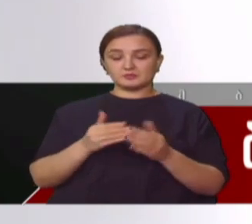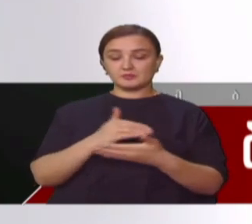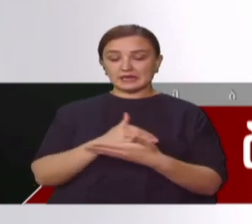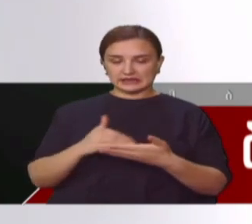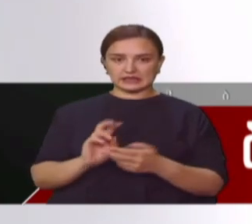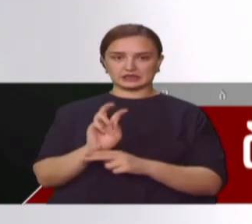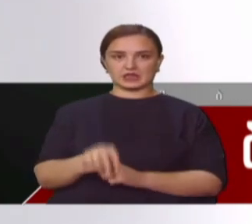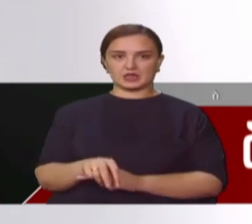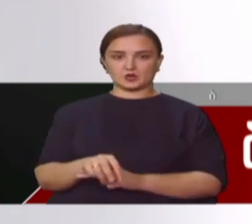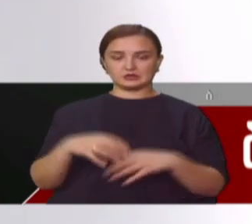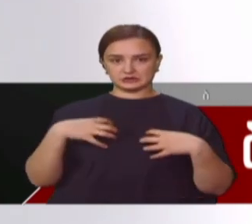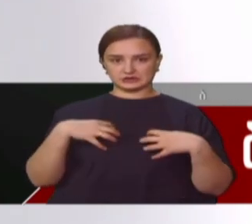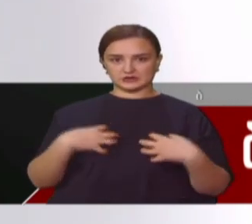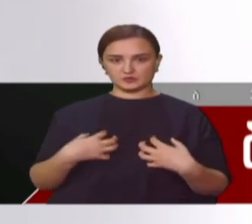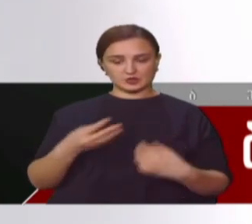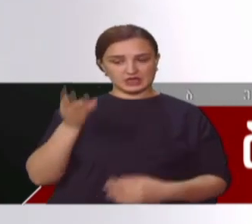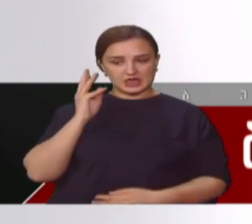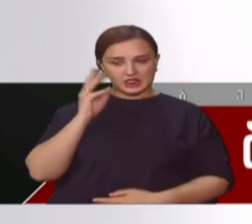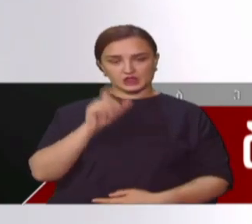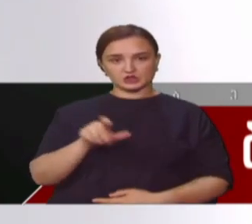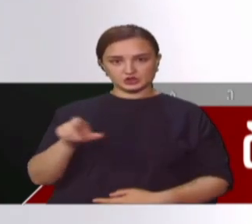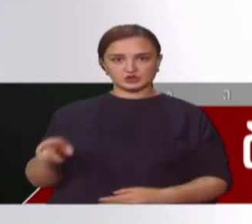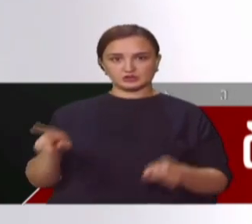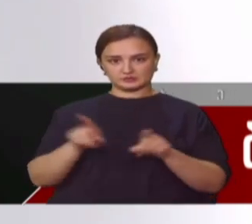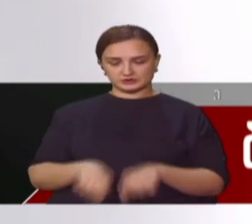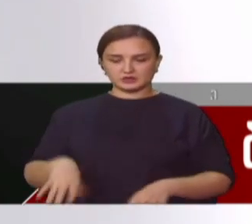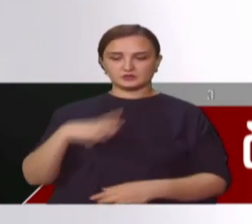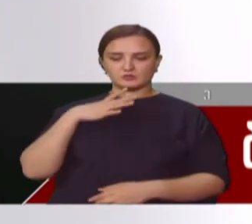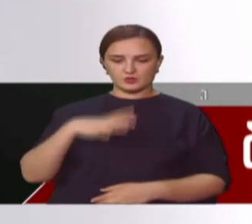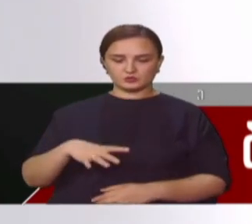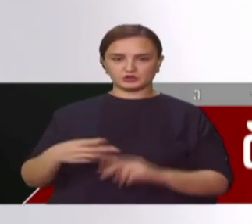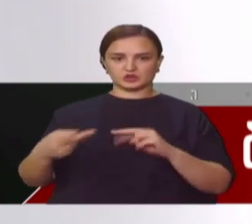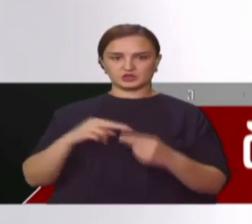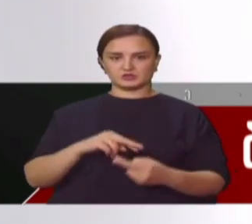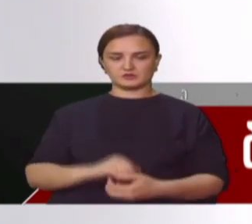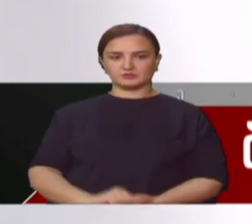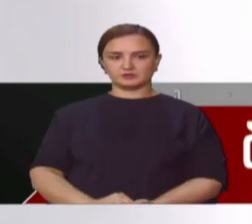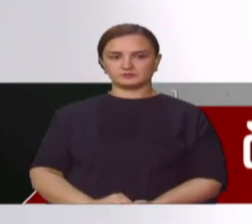გადალახონ. Სამწუხაროდ ელჩებსაც კი მოუწიათ მათი ჩაანაცვლება.